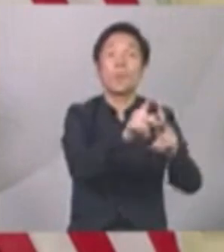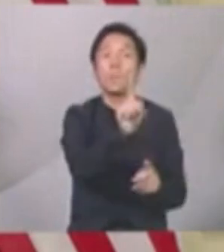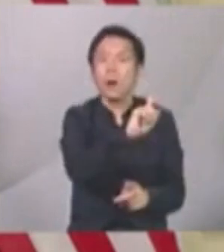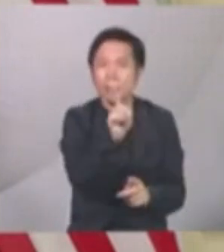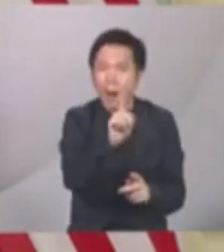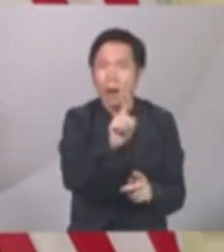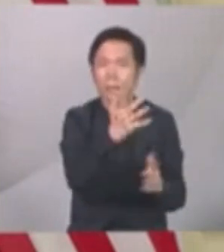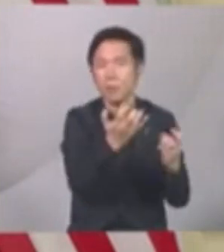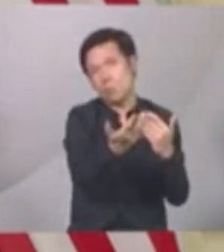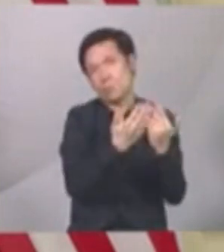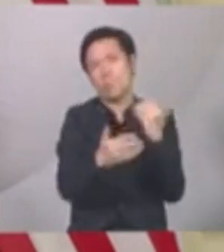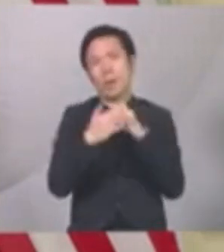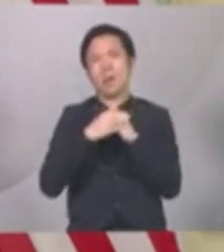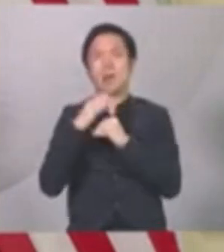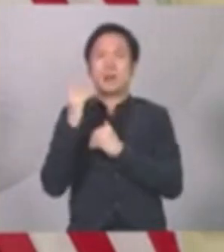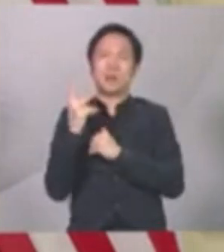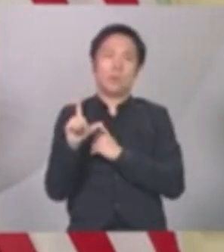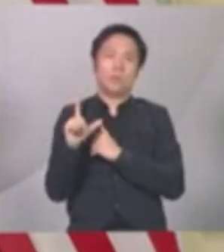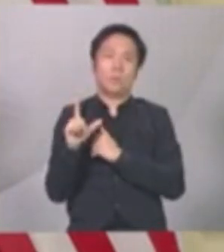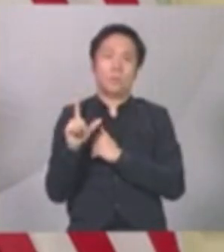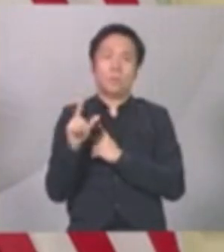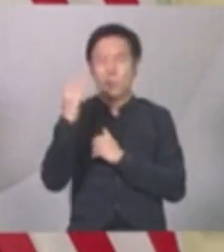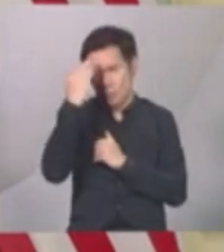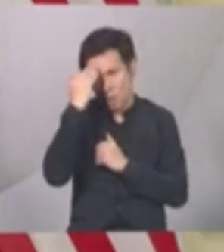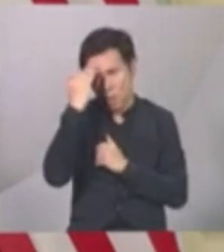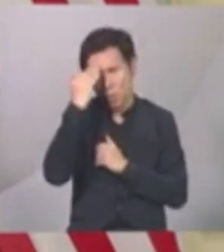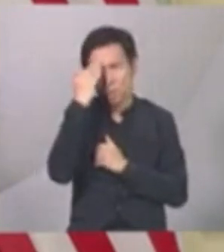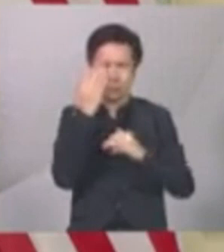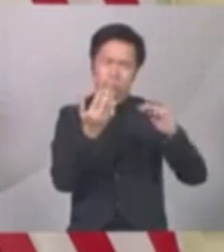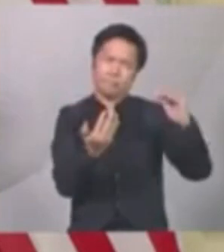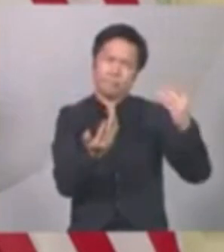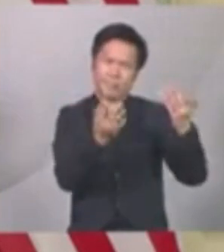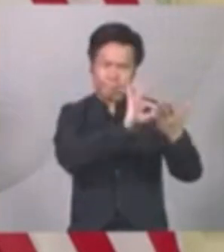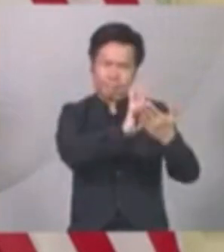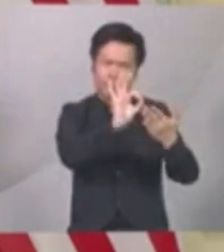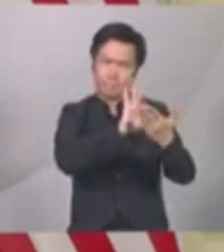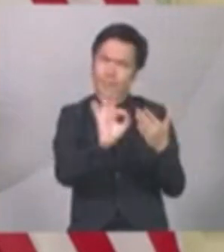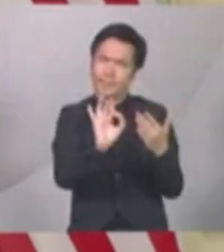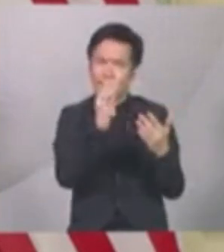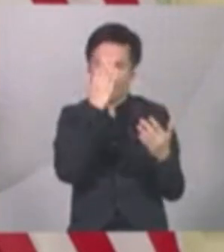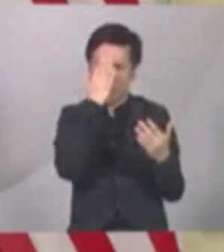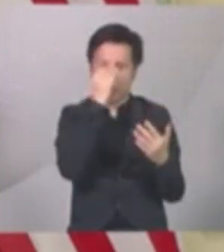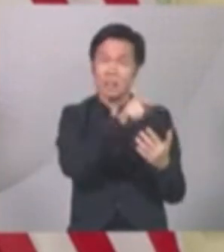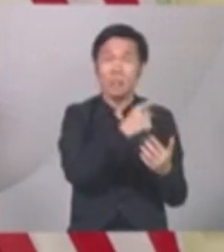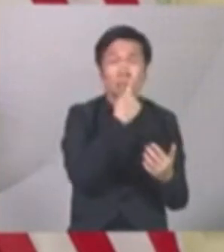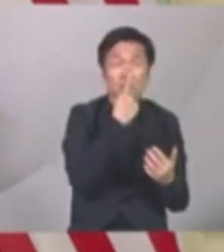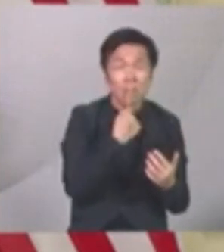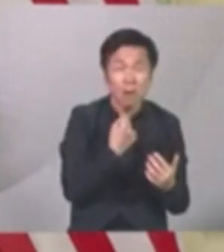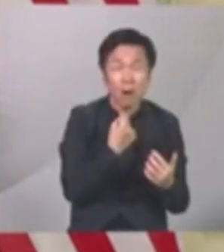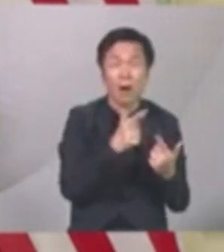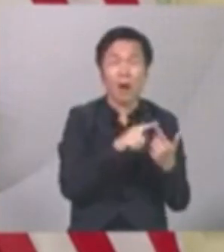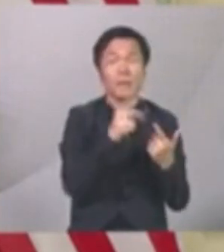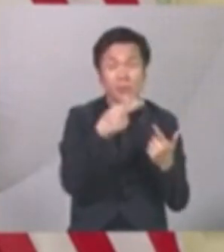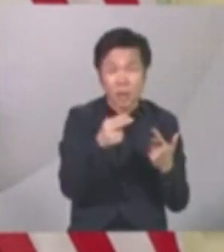mana dan sebagainya, supaya kita boleh dapat lebih detail, supaya kita boleh bandingkan adakah mereka daripada kawasan merah, kawasan hijau dan